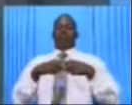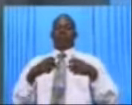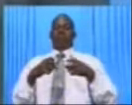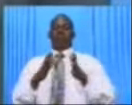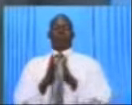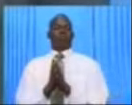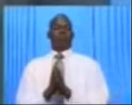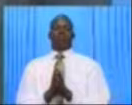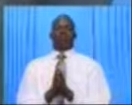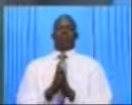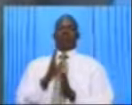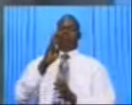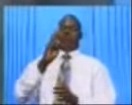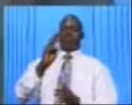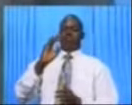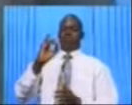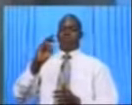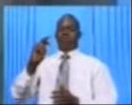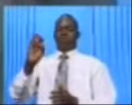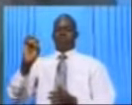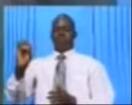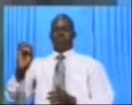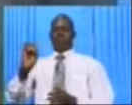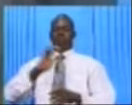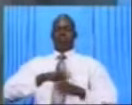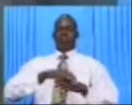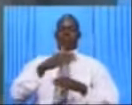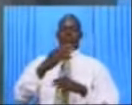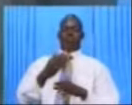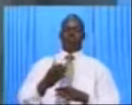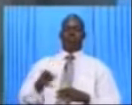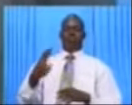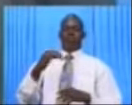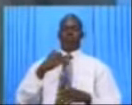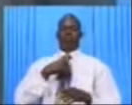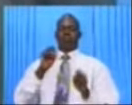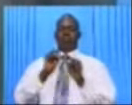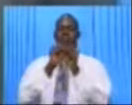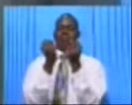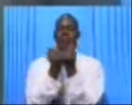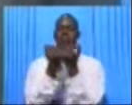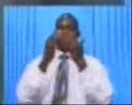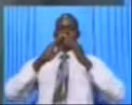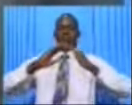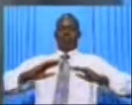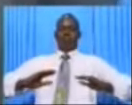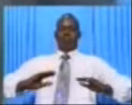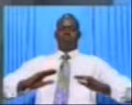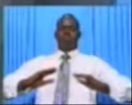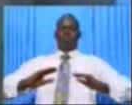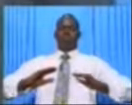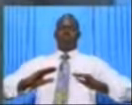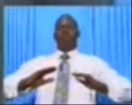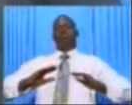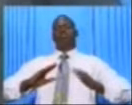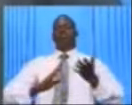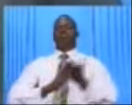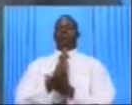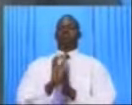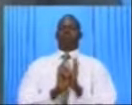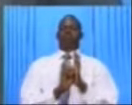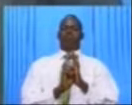ce sont effectivement les mines. Mais ensuite, vous avez des sociétés. Vous avez des sociétés, par